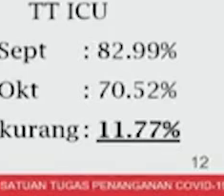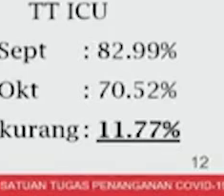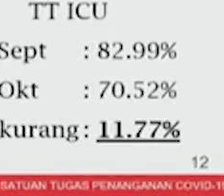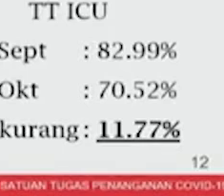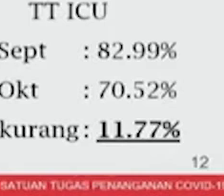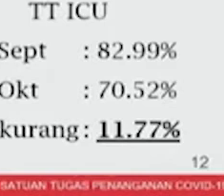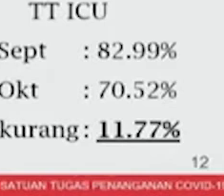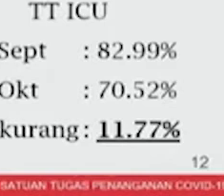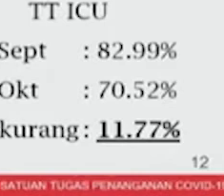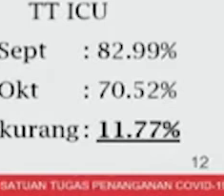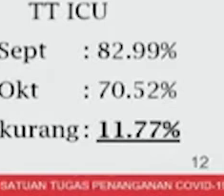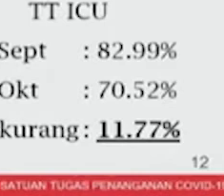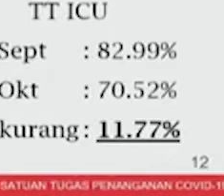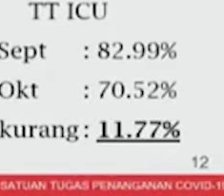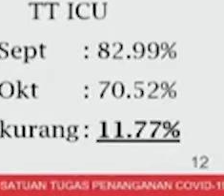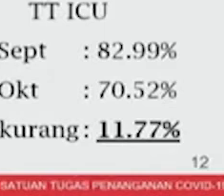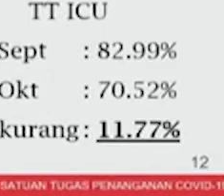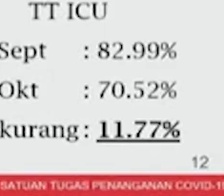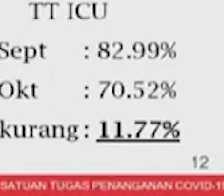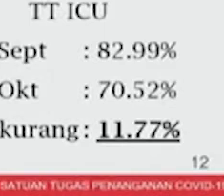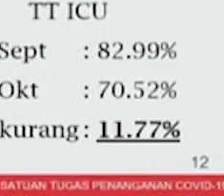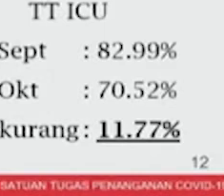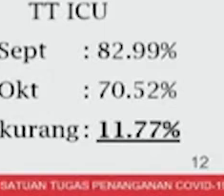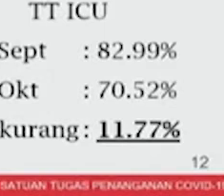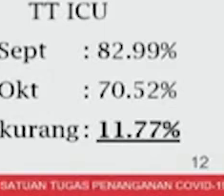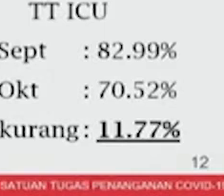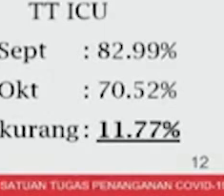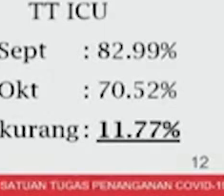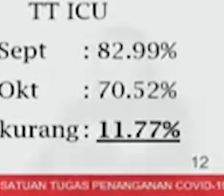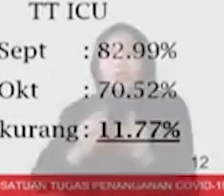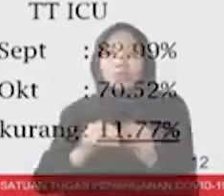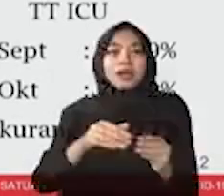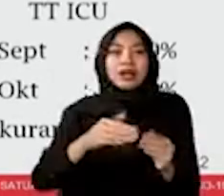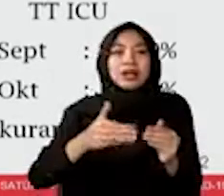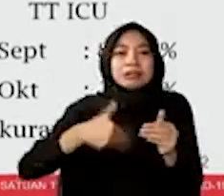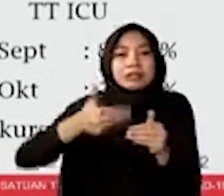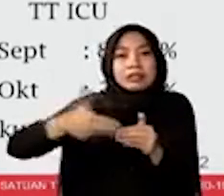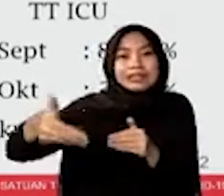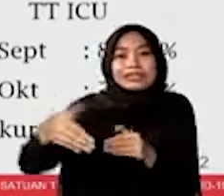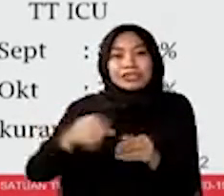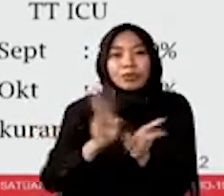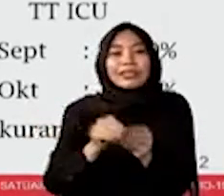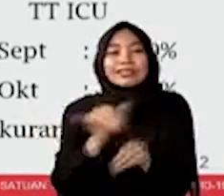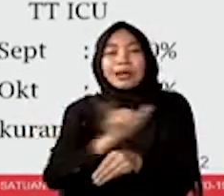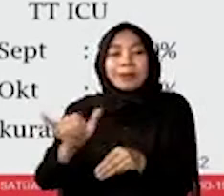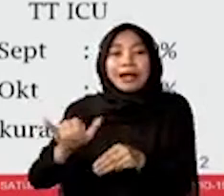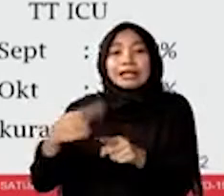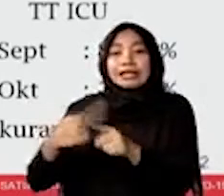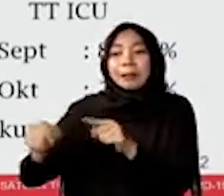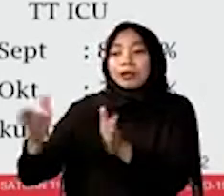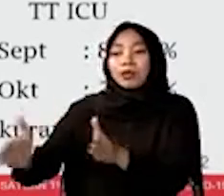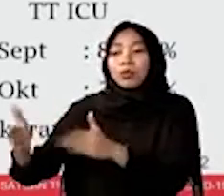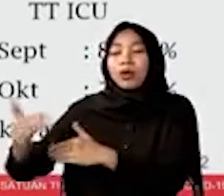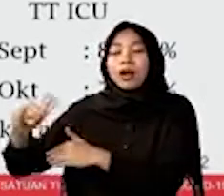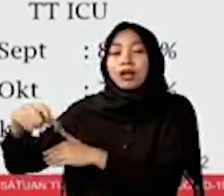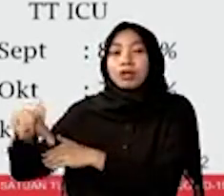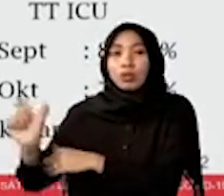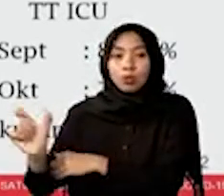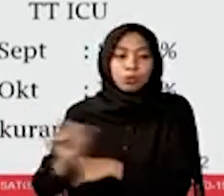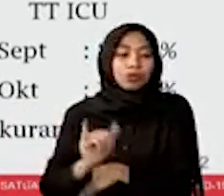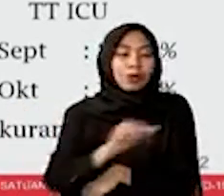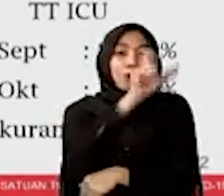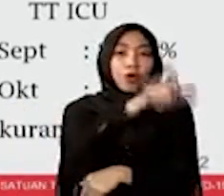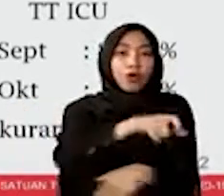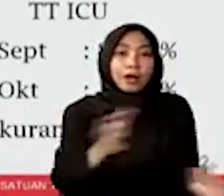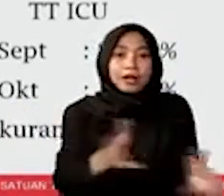itu juga rata-rata sama tetapi kalau dibandingkan dengan ketersediaan Icu maka yang semula posisinya